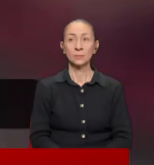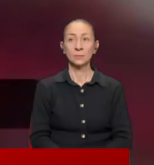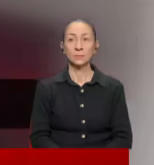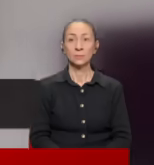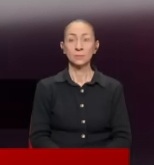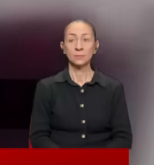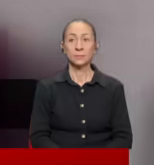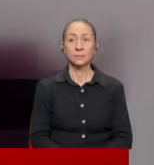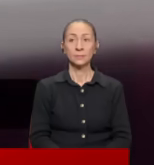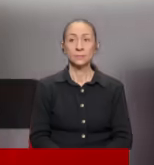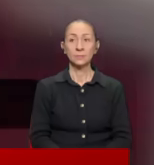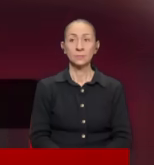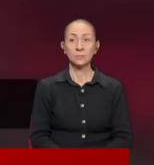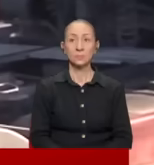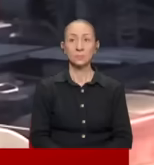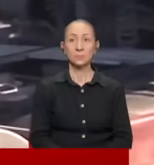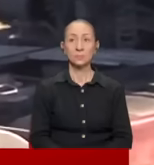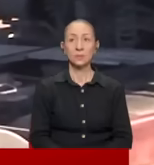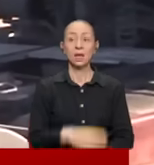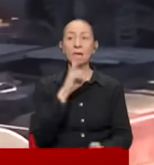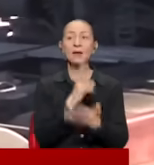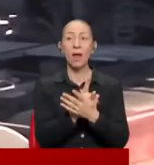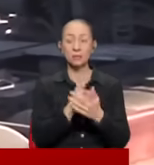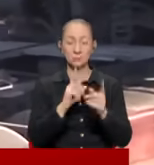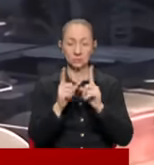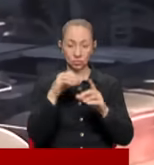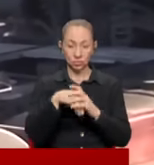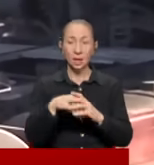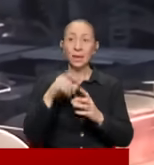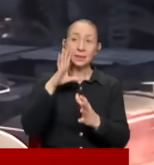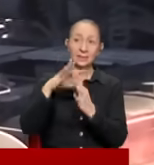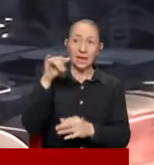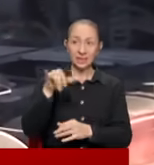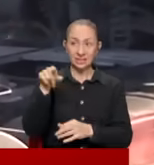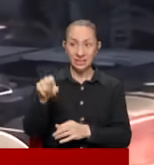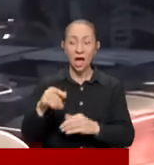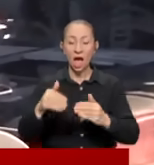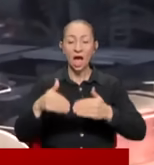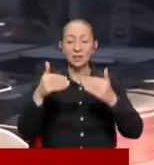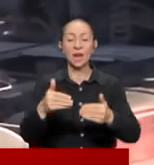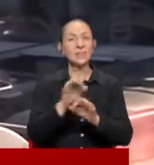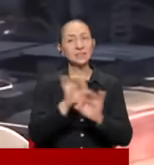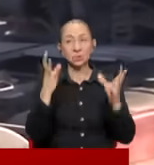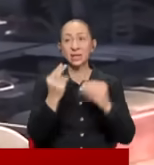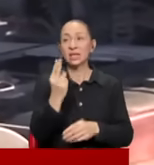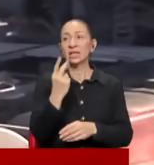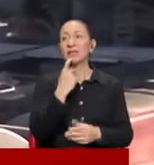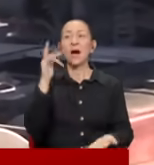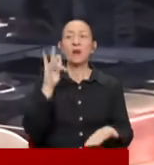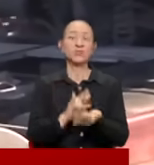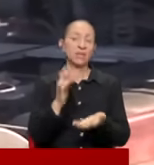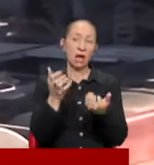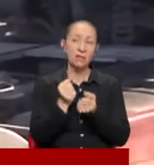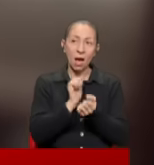ben. Hapse de girebilirim. Önemli değil o. Karar duruşmasında sanık hakkında ertelemesiz olarak 7 yıl hapis